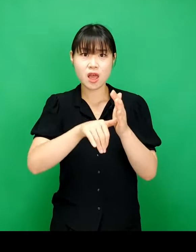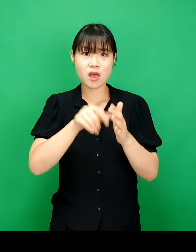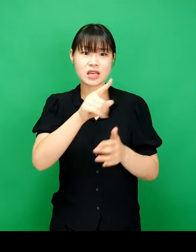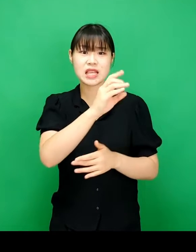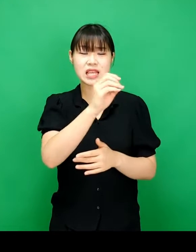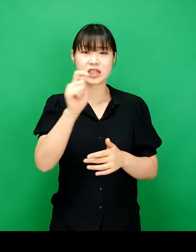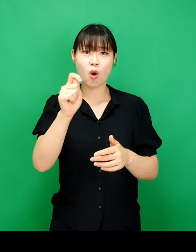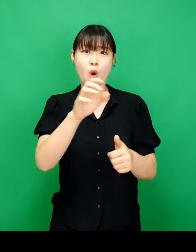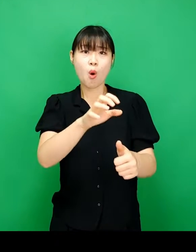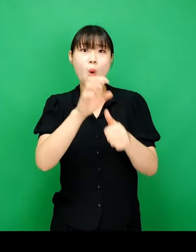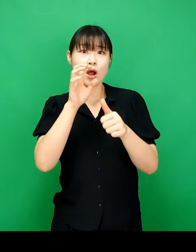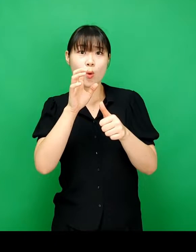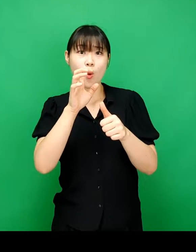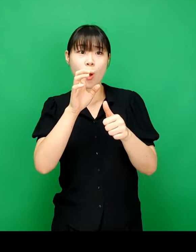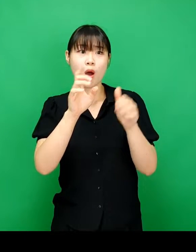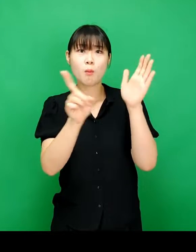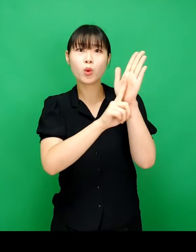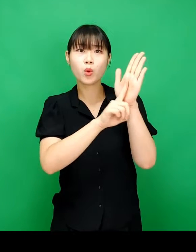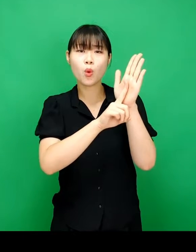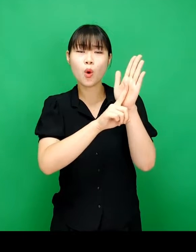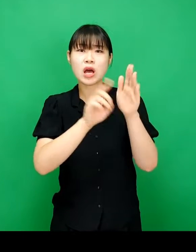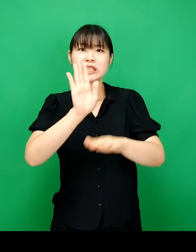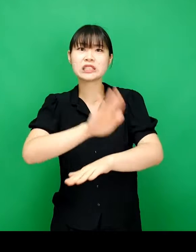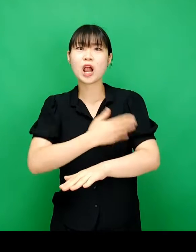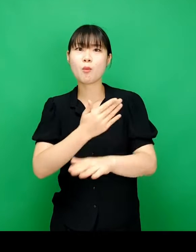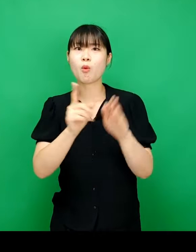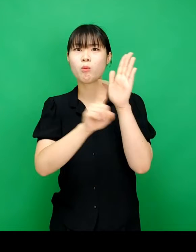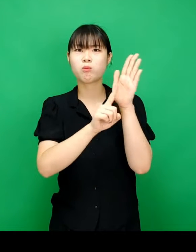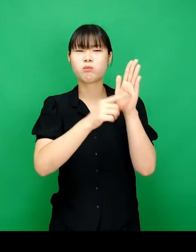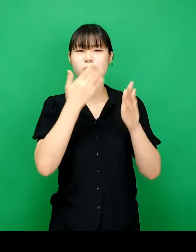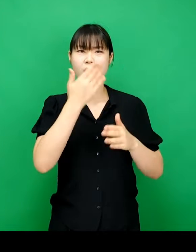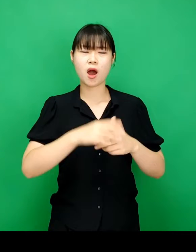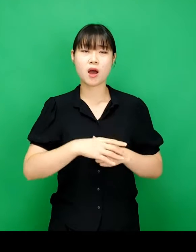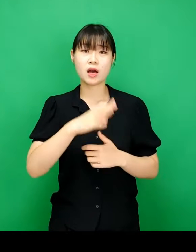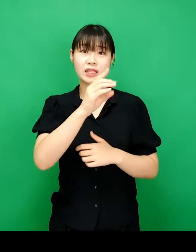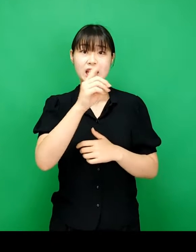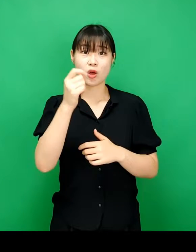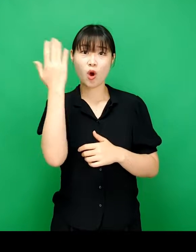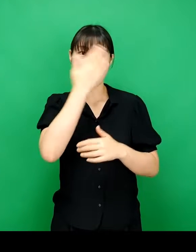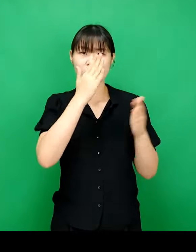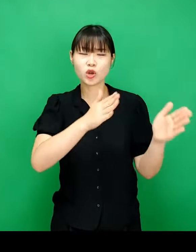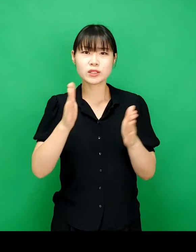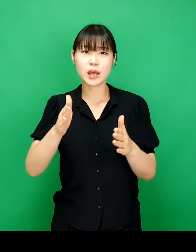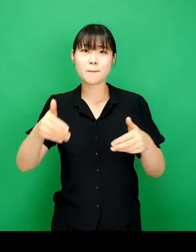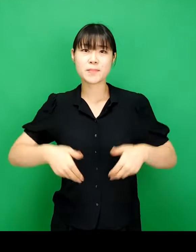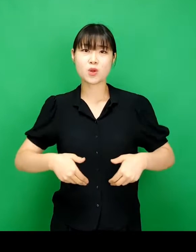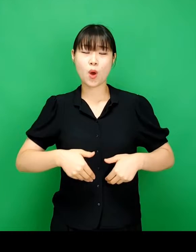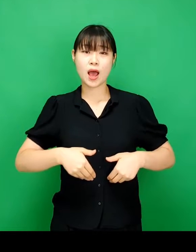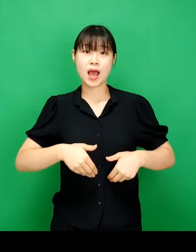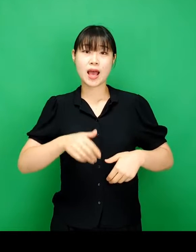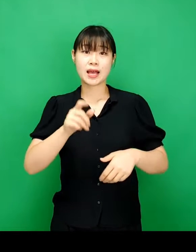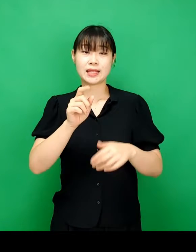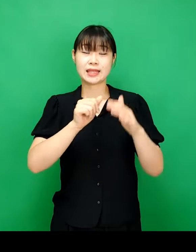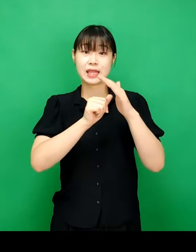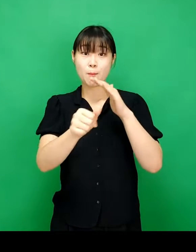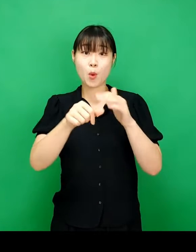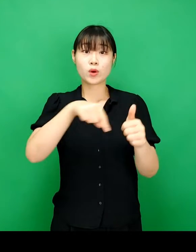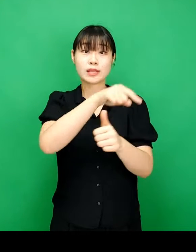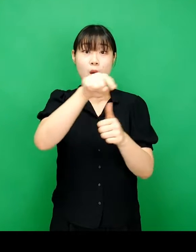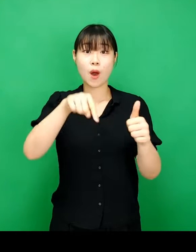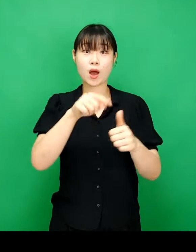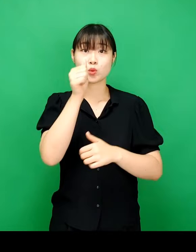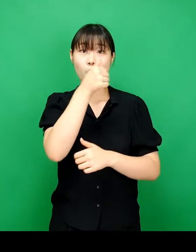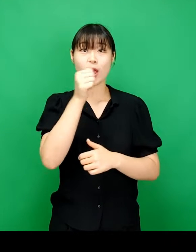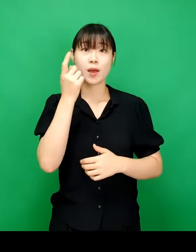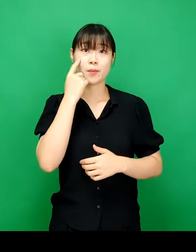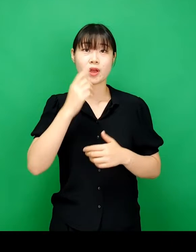경우에 그 데이터를 사용한 보도까지 오보가 되기 때문입니다. 데이터 정제가 필요한 대표적인 상황들을